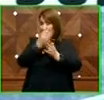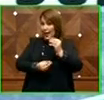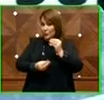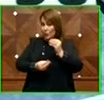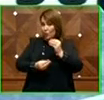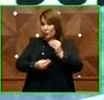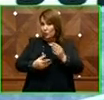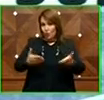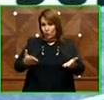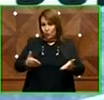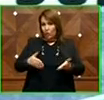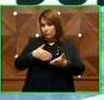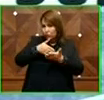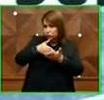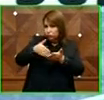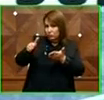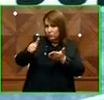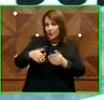راهي أقصيت،